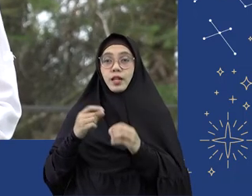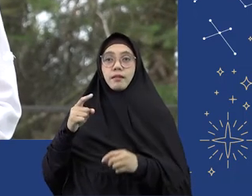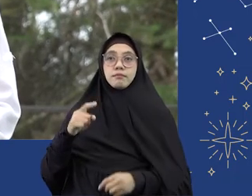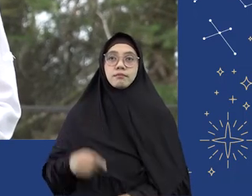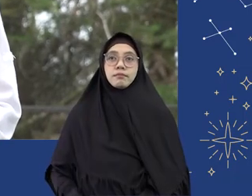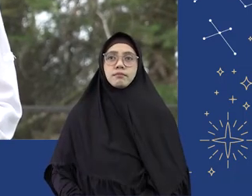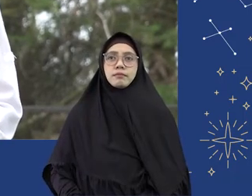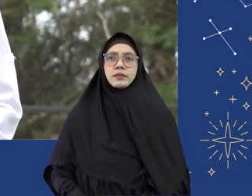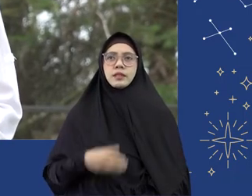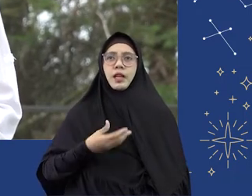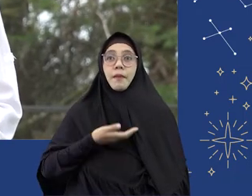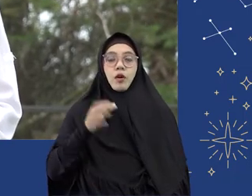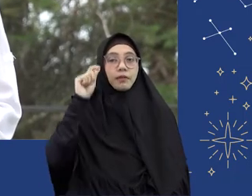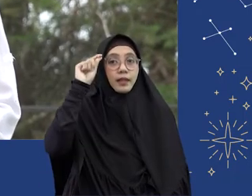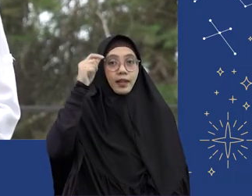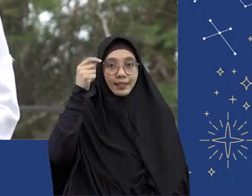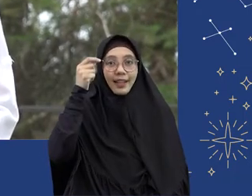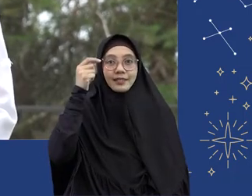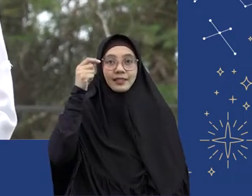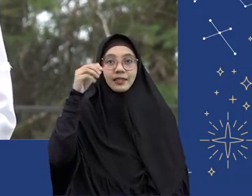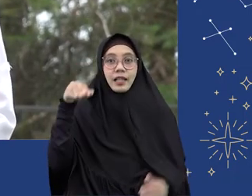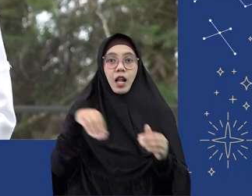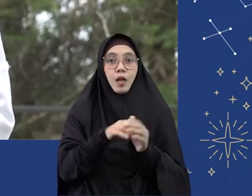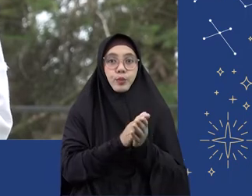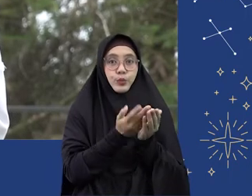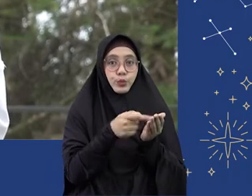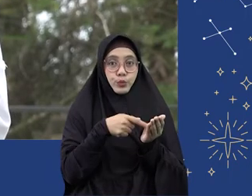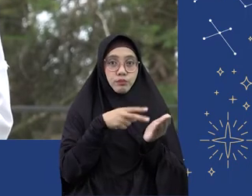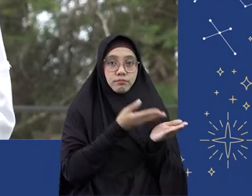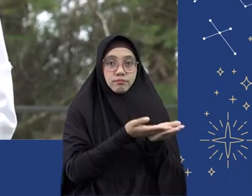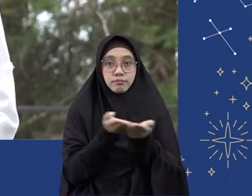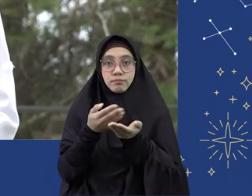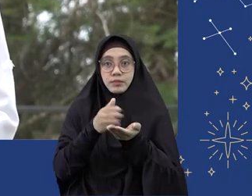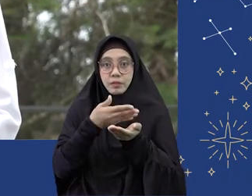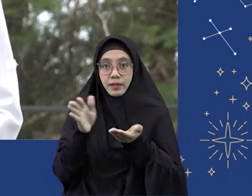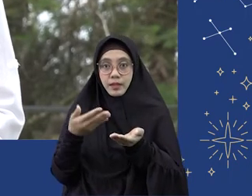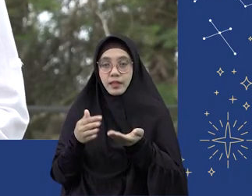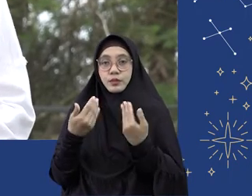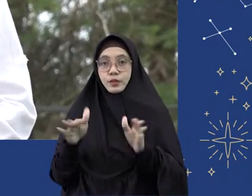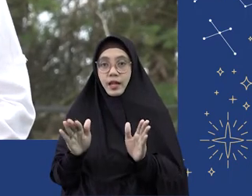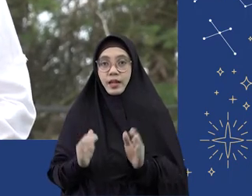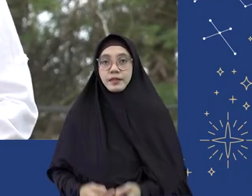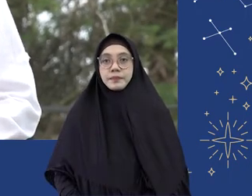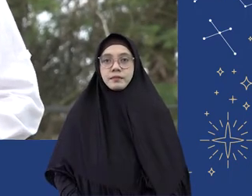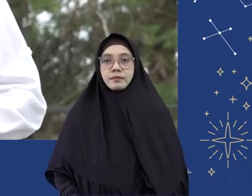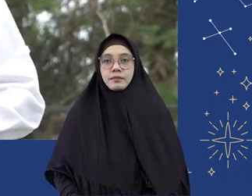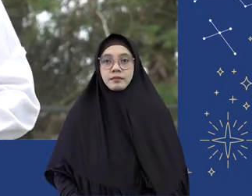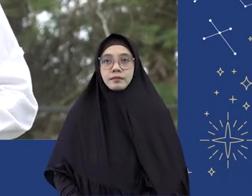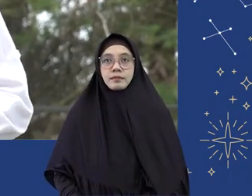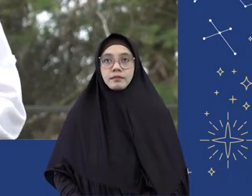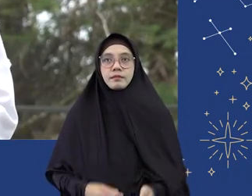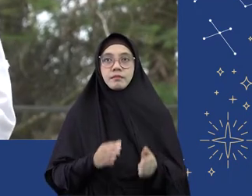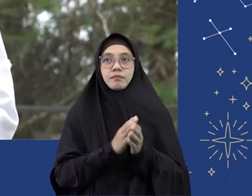Saya ingin juga mengingatkan bahwa di dalam buku program yang ada di dalam goodie bag bapak dan ibu sekalian mencantumkan